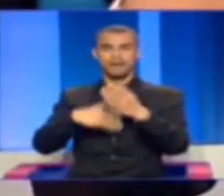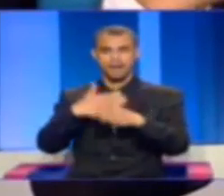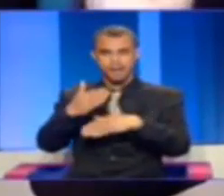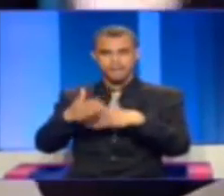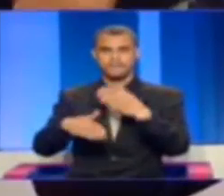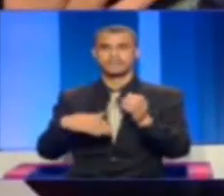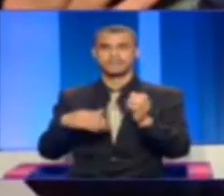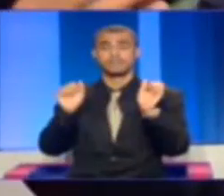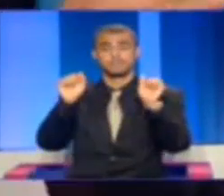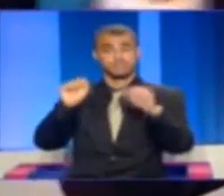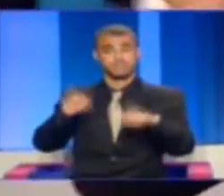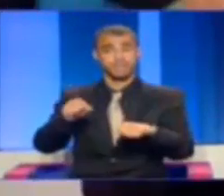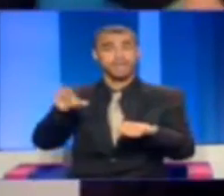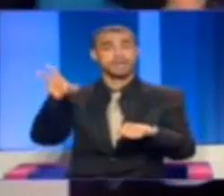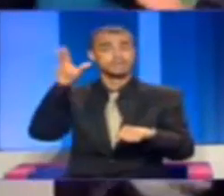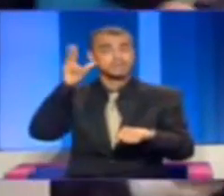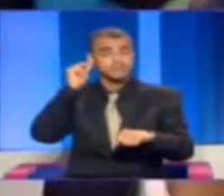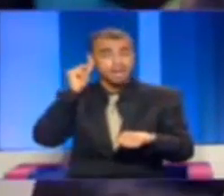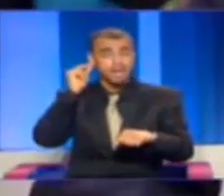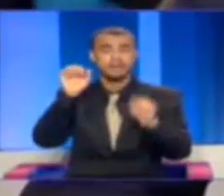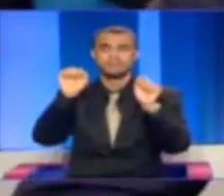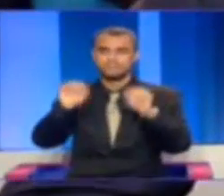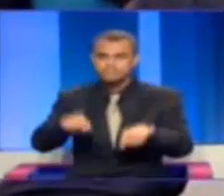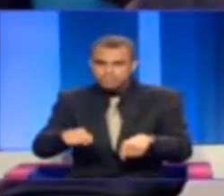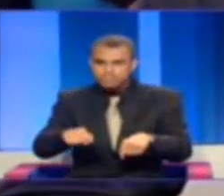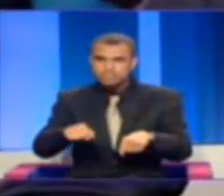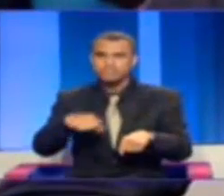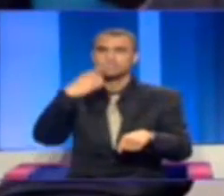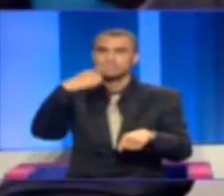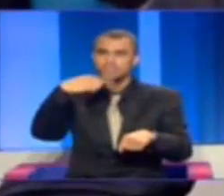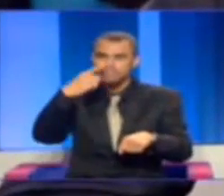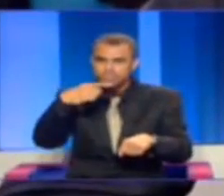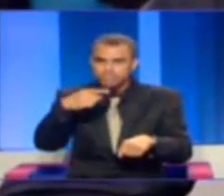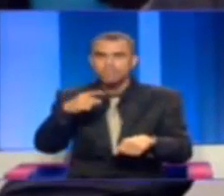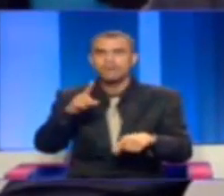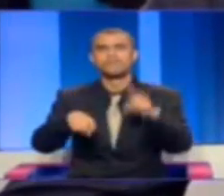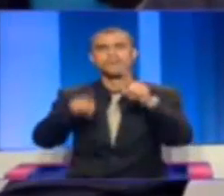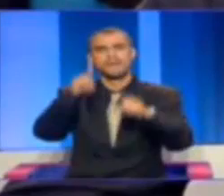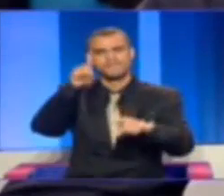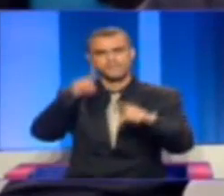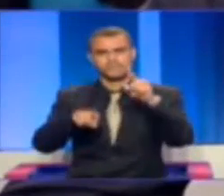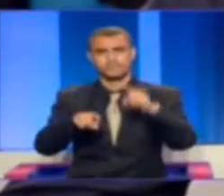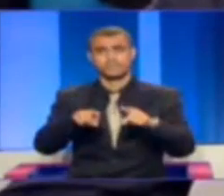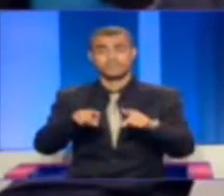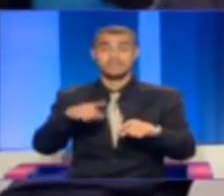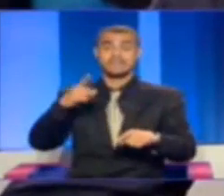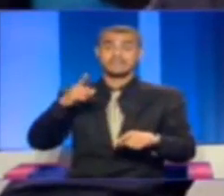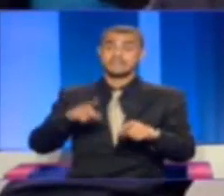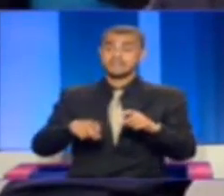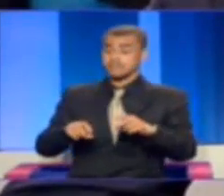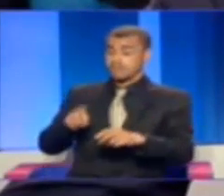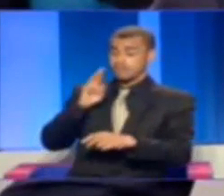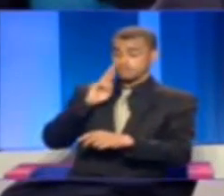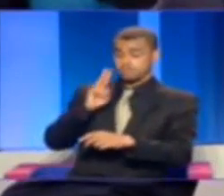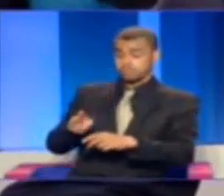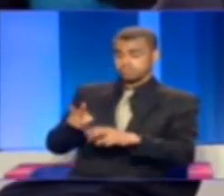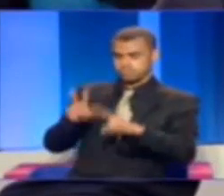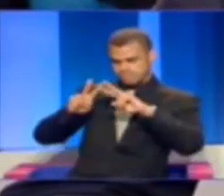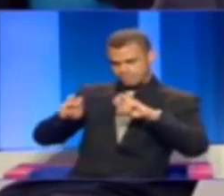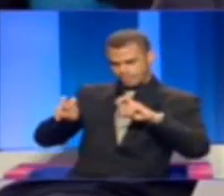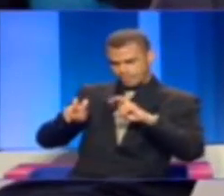تيقدر الطفل يقدر يبدا يسمع احسن ويقدر يبدا يتكلم. اما ملي تكون عندنا صمم شديد حتى العميق، هاد الصمم